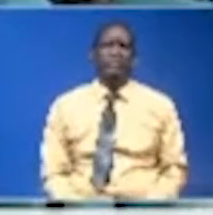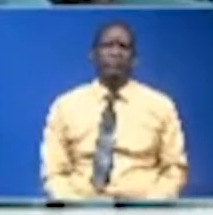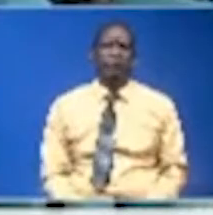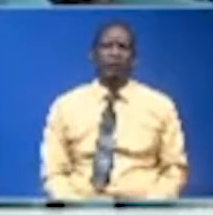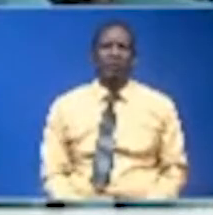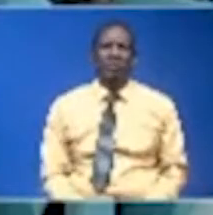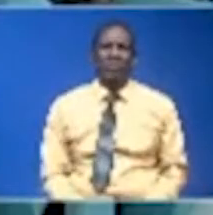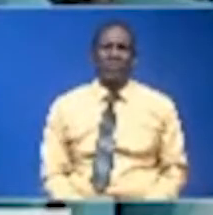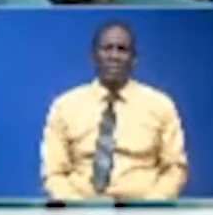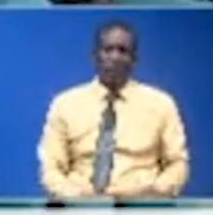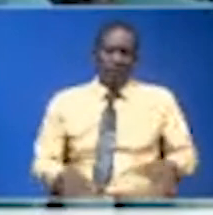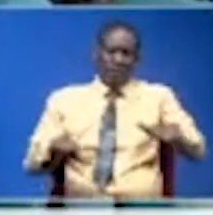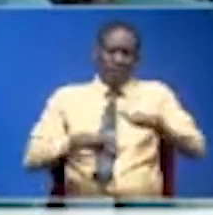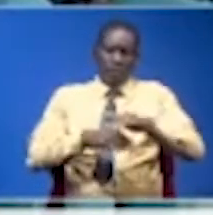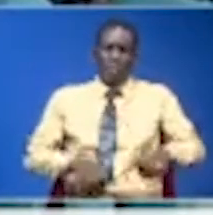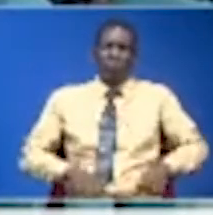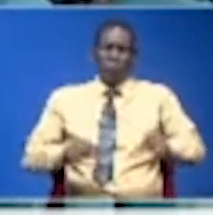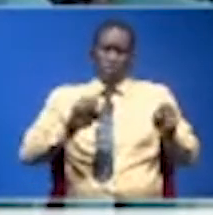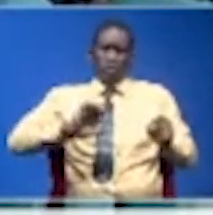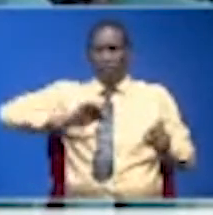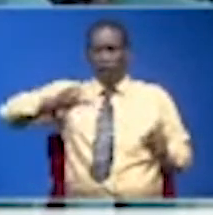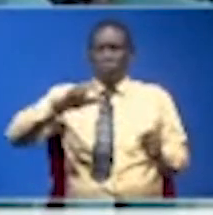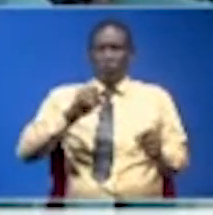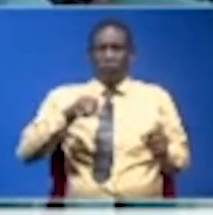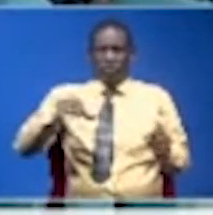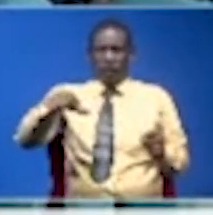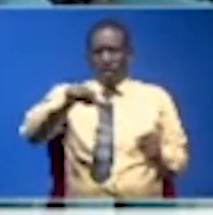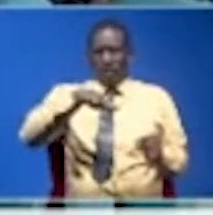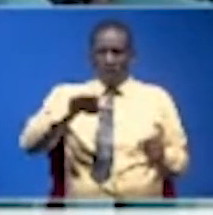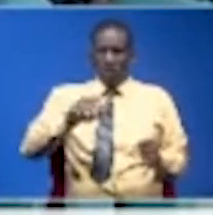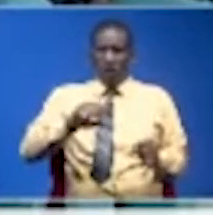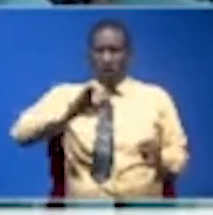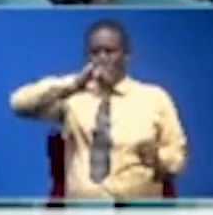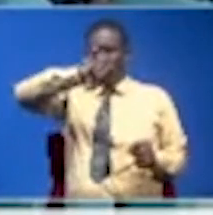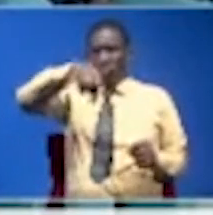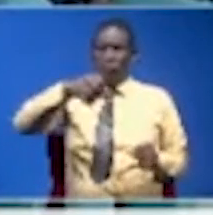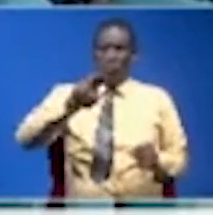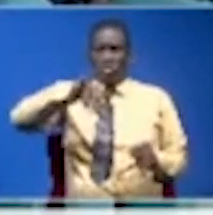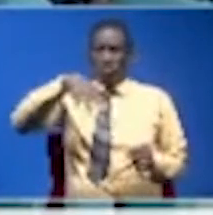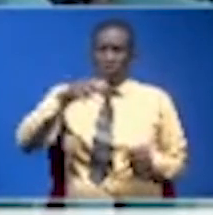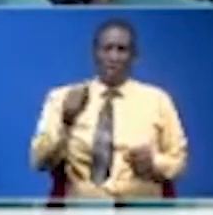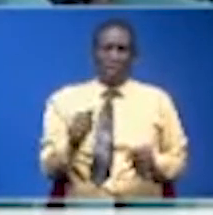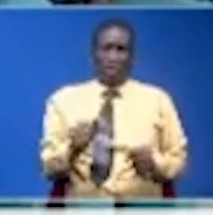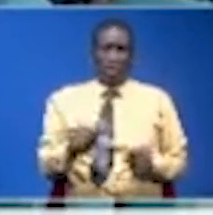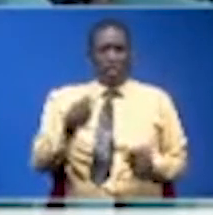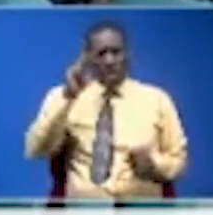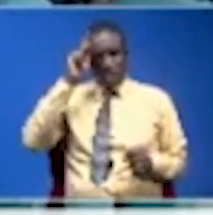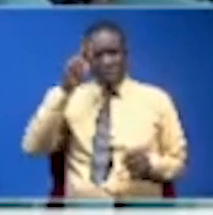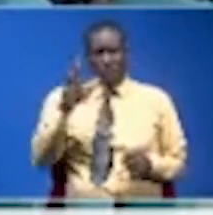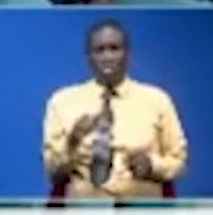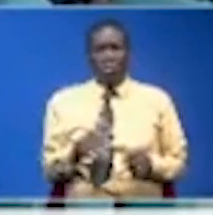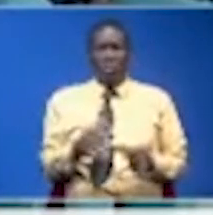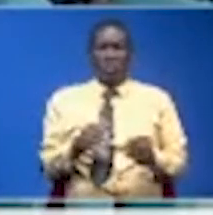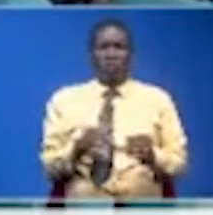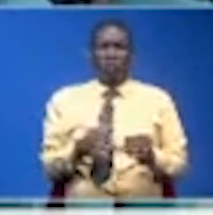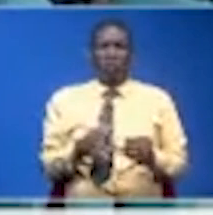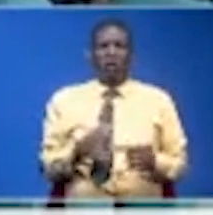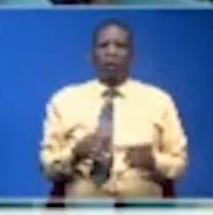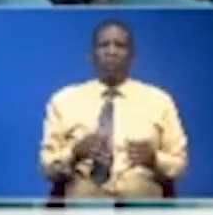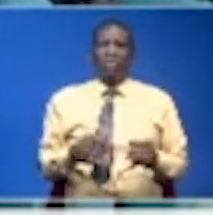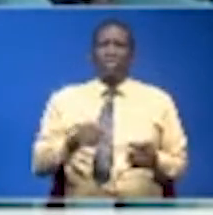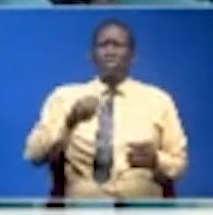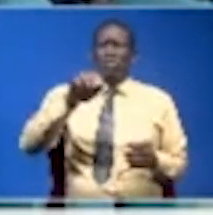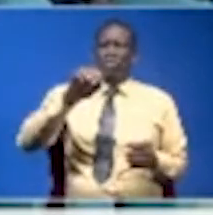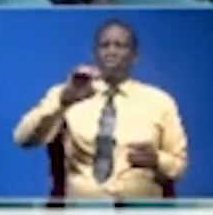Naibu kamanda wa kaunti ya eneo la Juja, kaunti ya Kiambu, na eneo la Juja, kaunti ya Kiambu, Charles